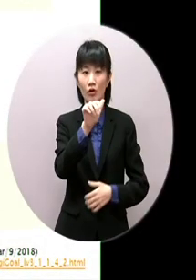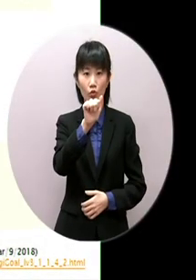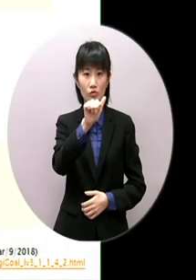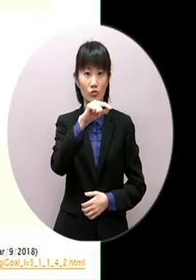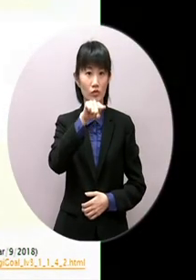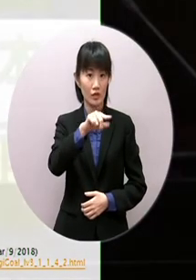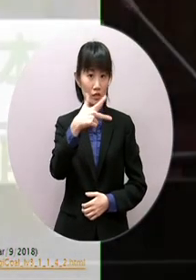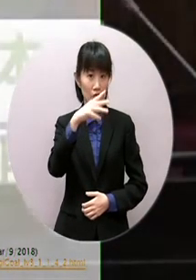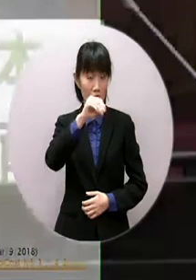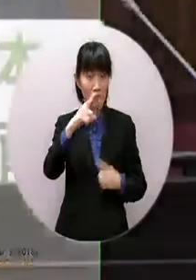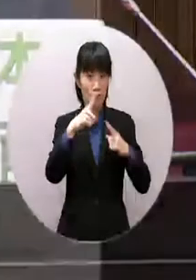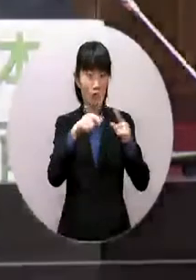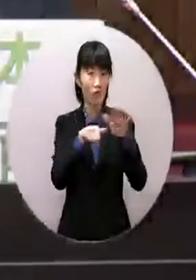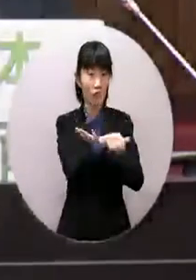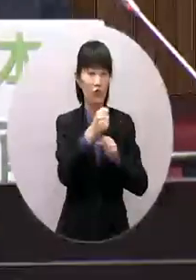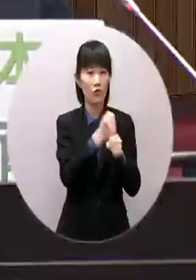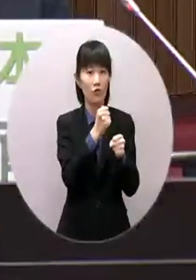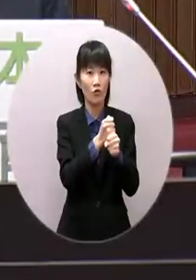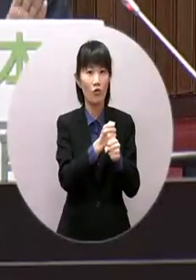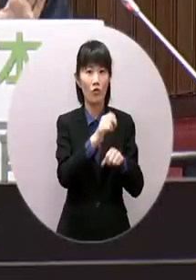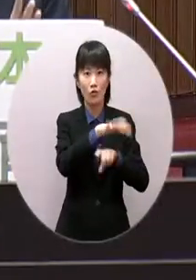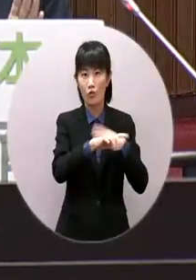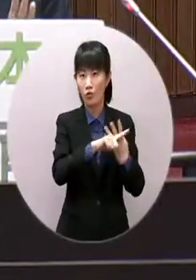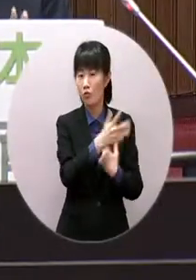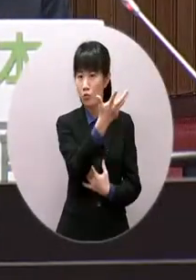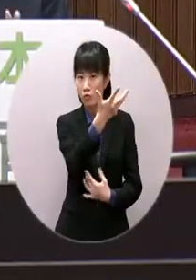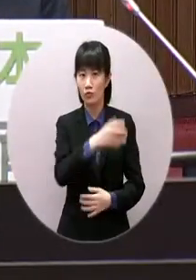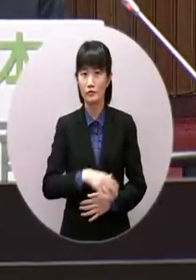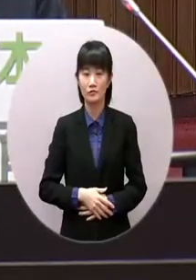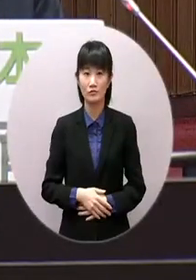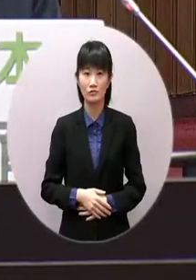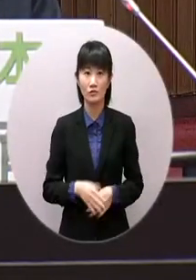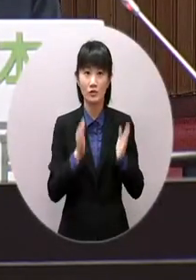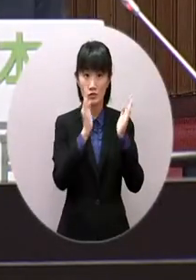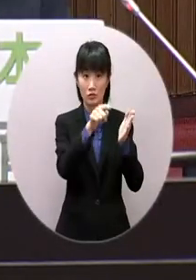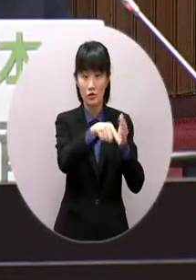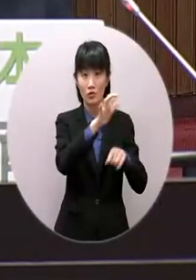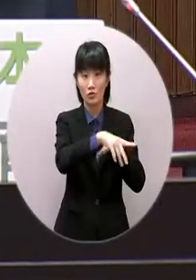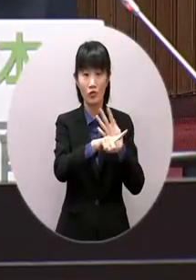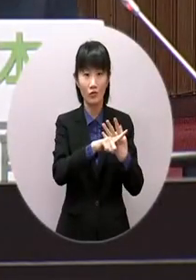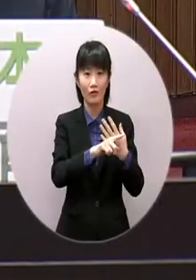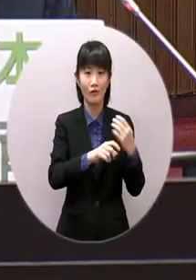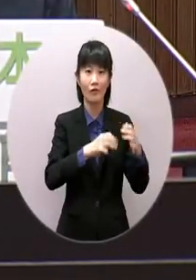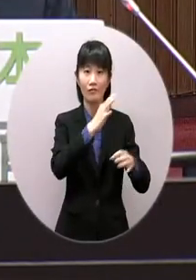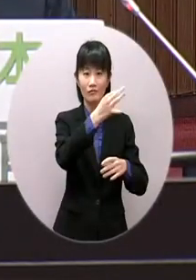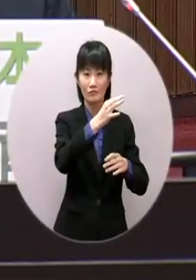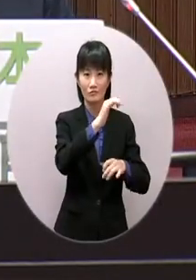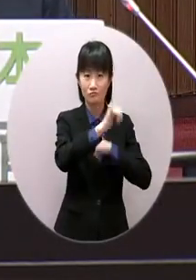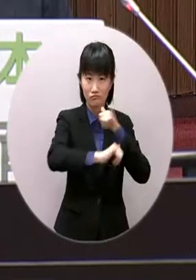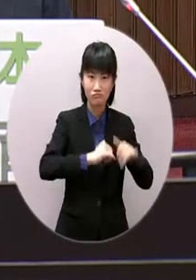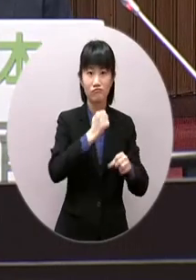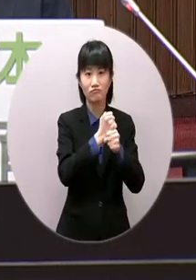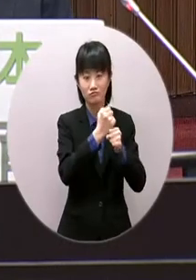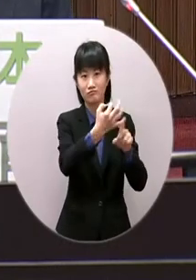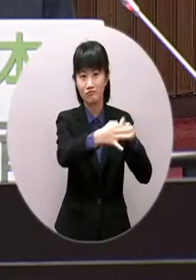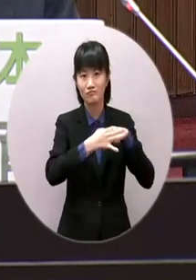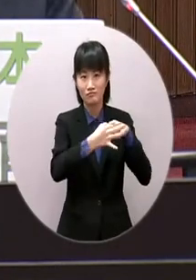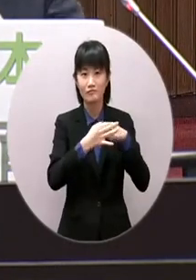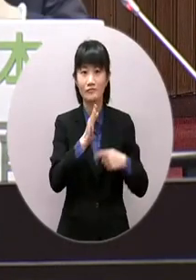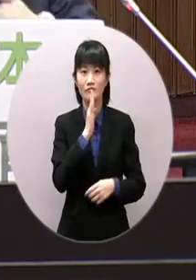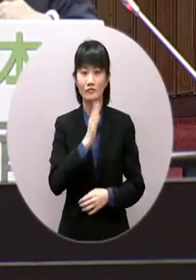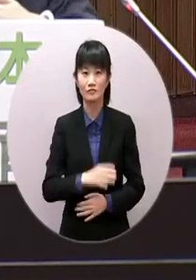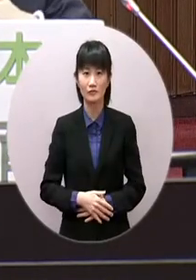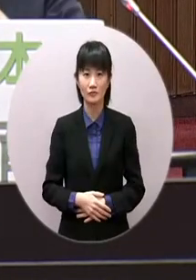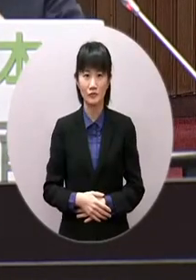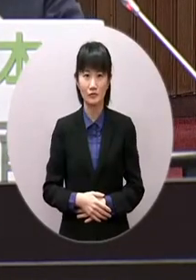生的。这个不是兼业农、专业农的差别，而是以农业生产为生。那更何况农业的生产，台湾是只